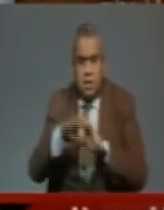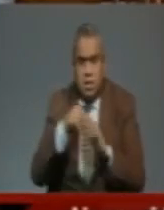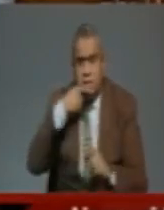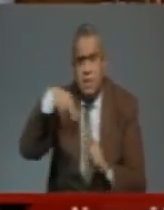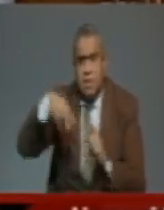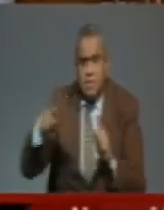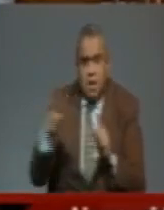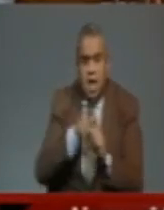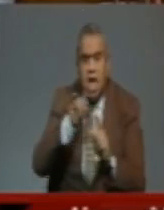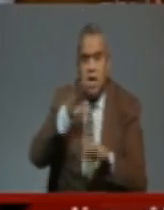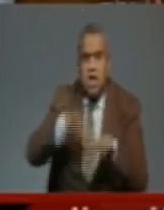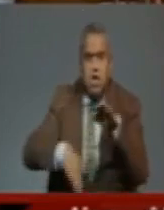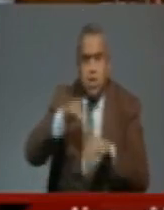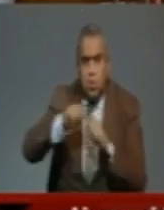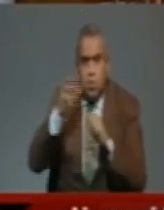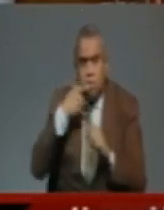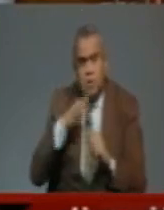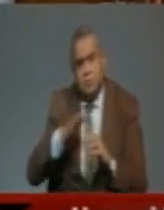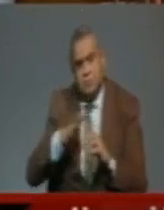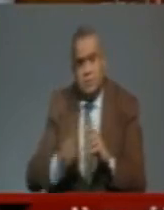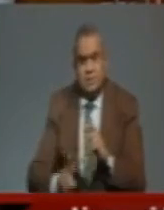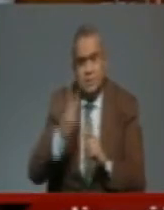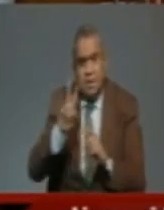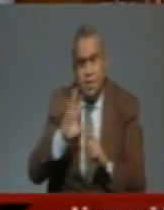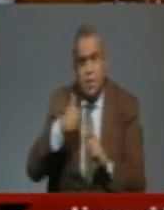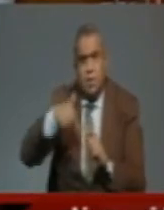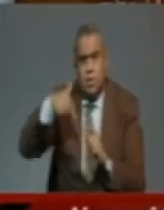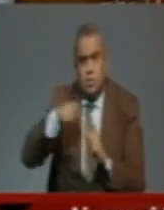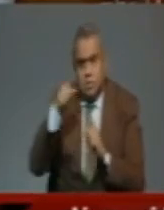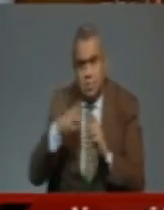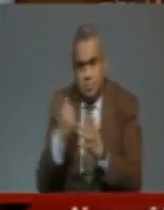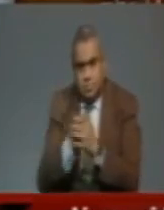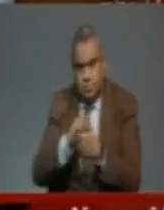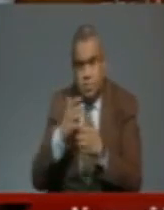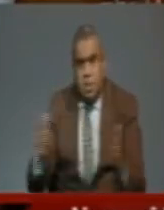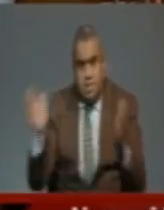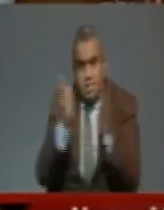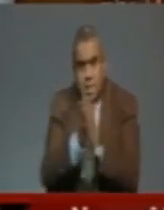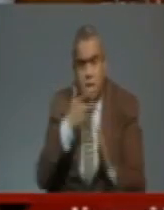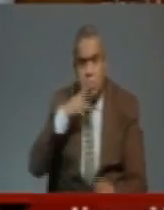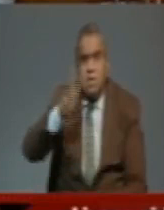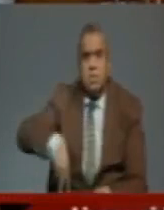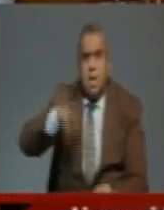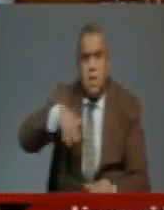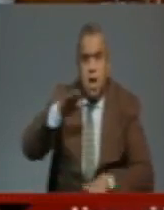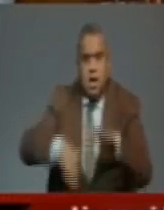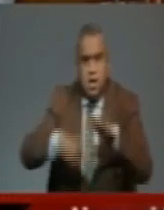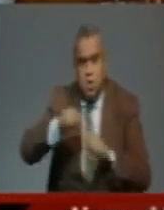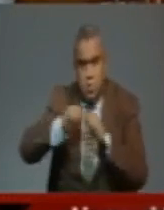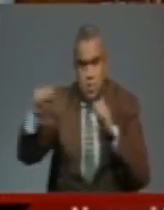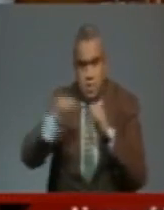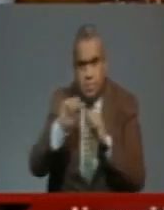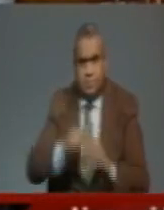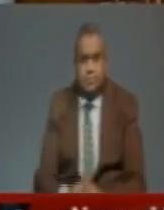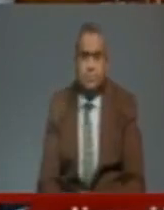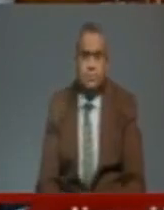كيلومتر مربع للسبعه تقريبا او السته اللي كانوا موجودين، بقى عندنا 18 كيلومتر مربع.